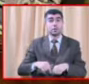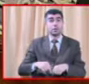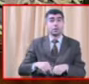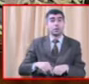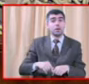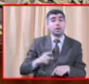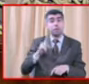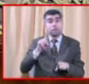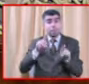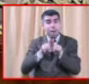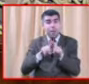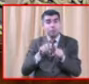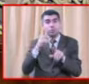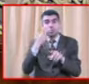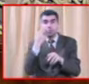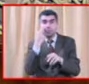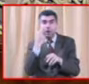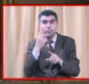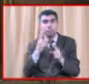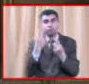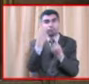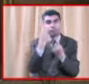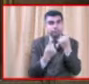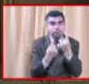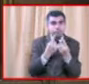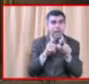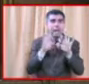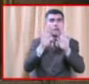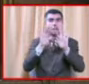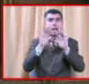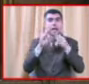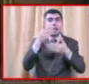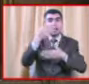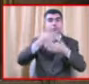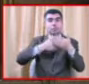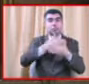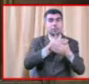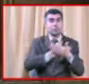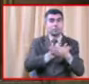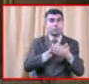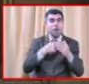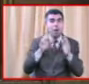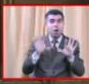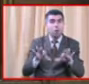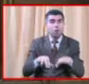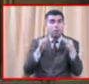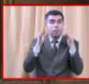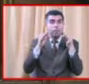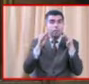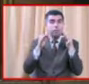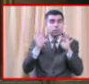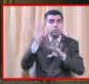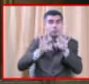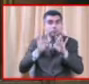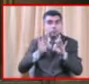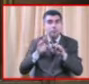أعتقد من خلال تأملنا واستحضارنا التقرير ديال الموارد البشرية وتأملنا في النسب الموزعة